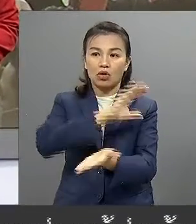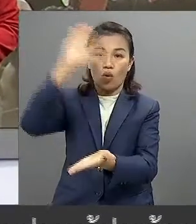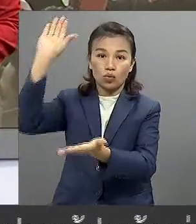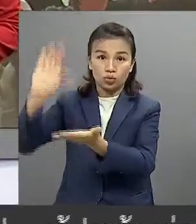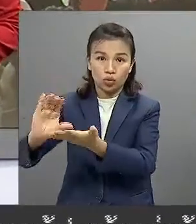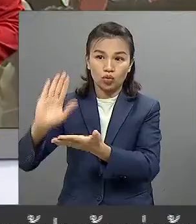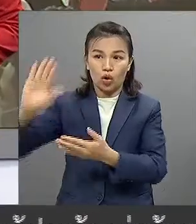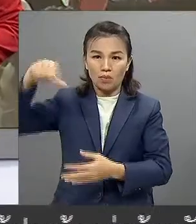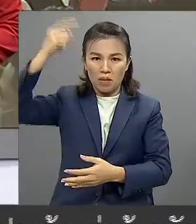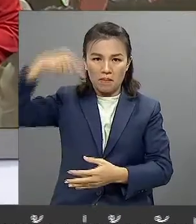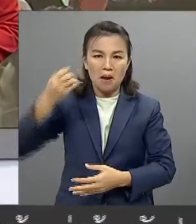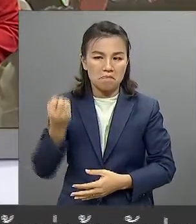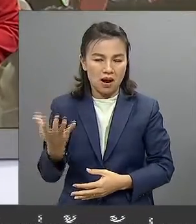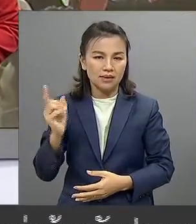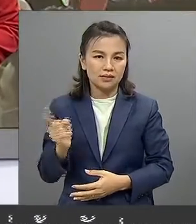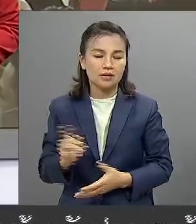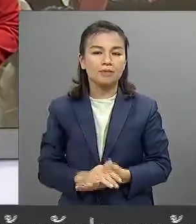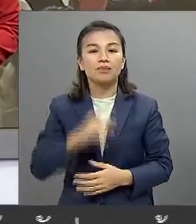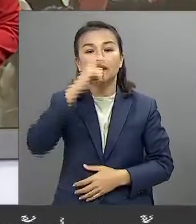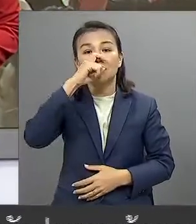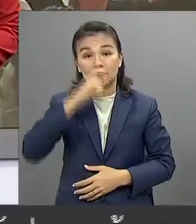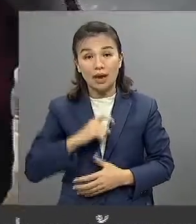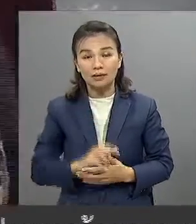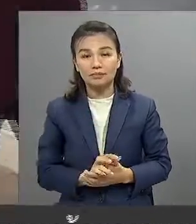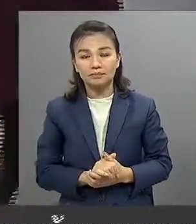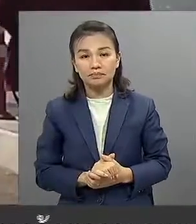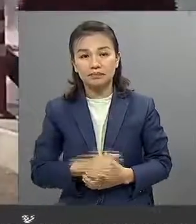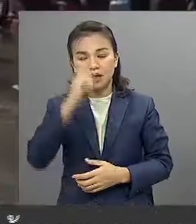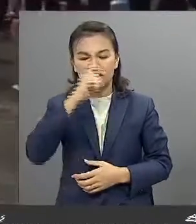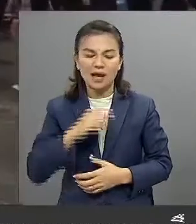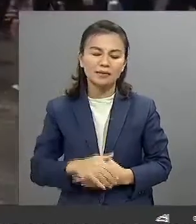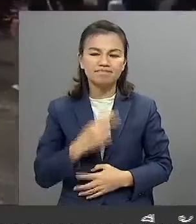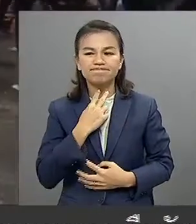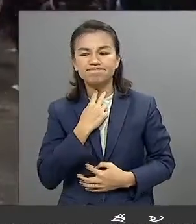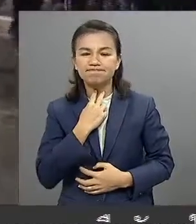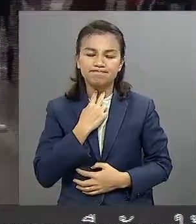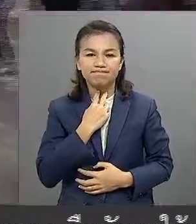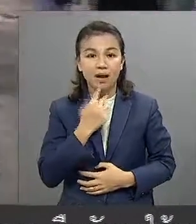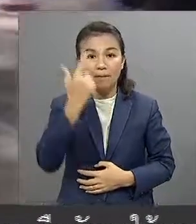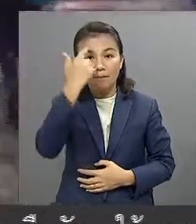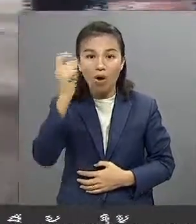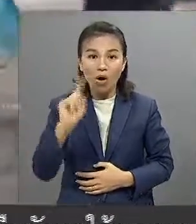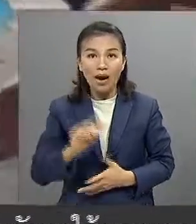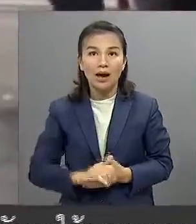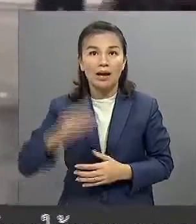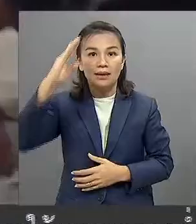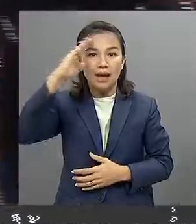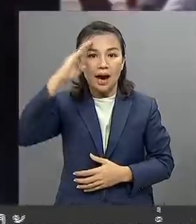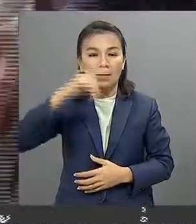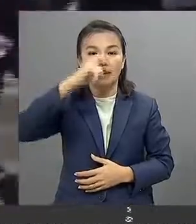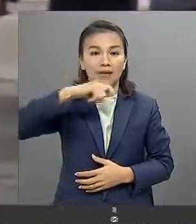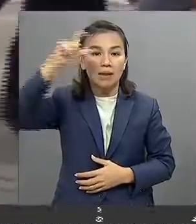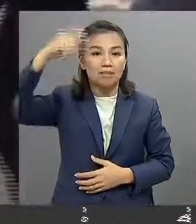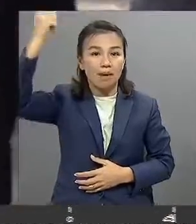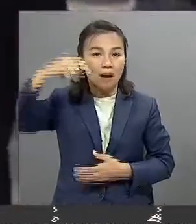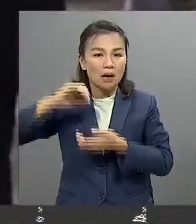ส่วนประเทศไทยค่ะก็อยู่ในภาวะกลืนไม่เข้าคายไม่ออกนะคะเนื่องจากว่ากองทัพของทั้งสองประเทศมีความใกล้